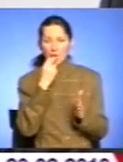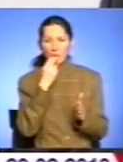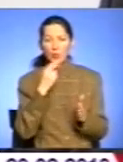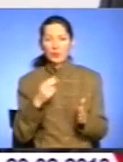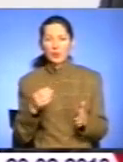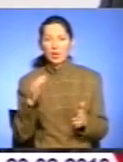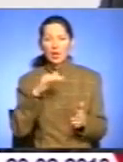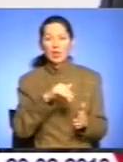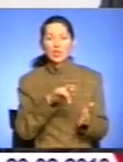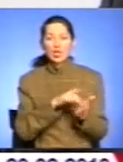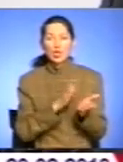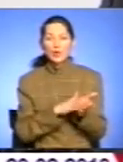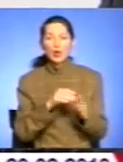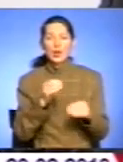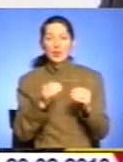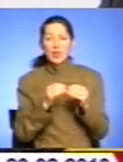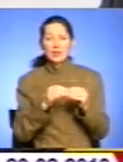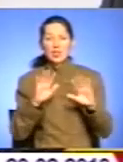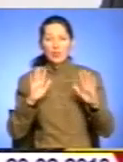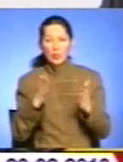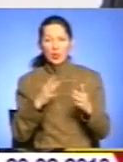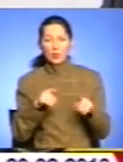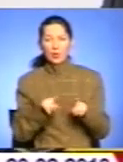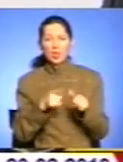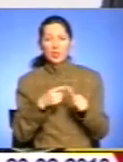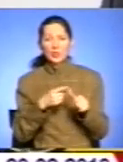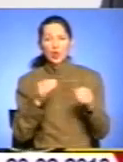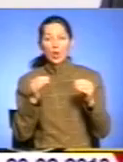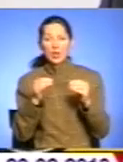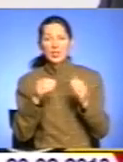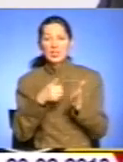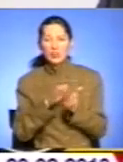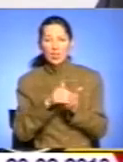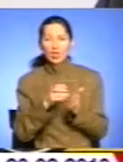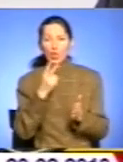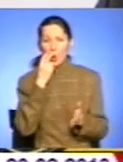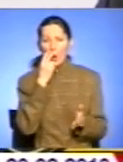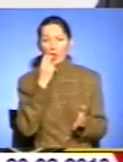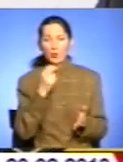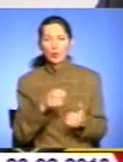одночасно практично 10 випадків так званого свинячого грипу.